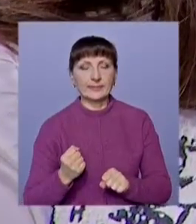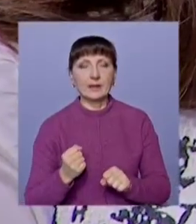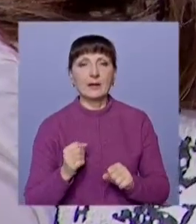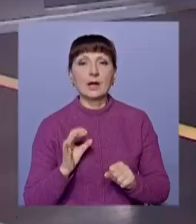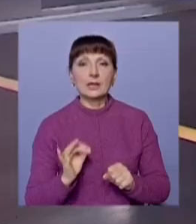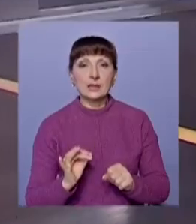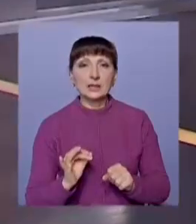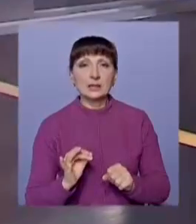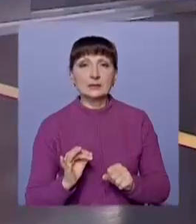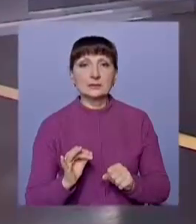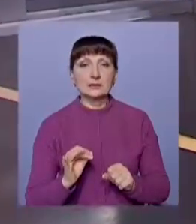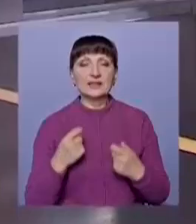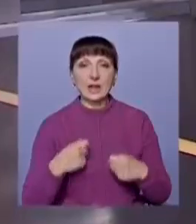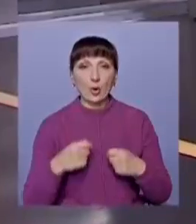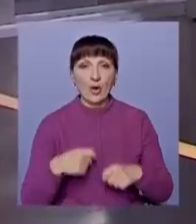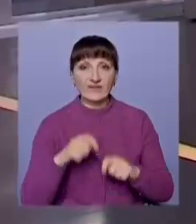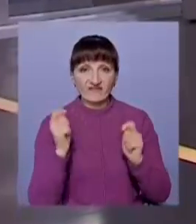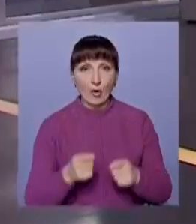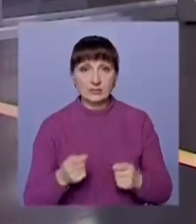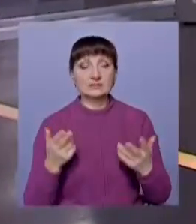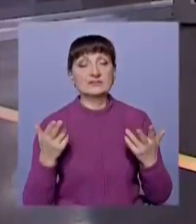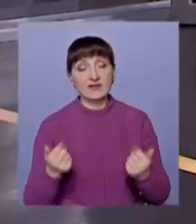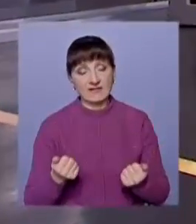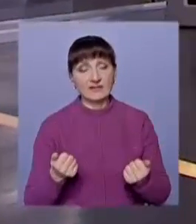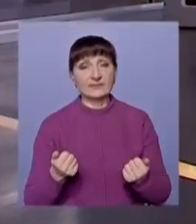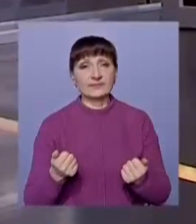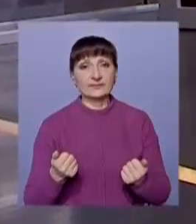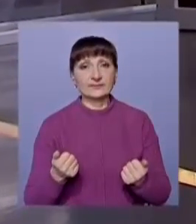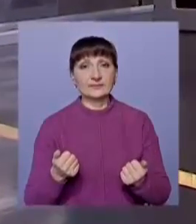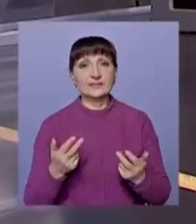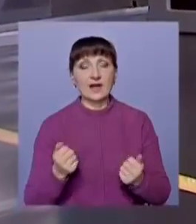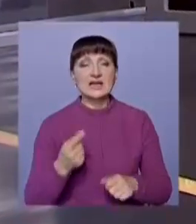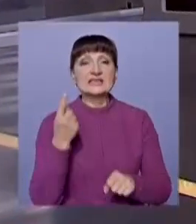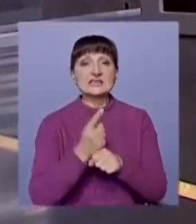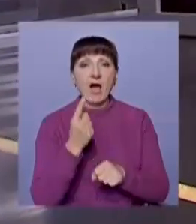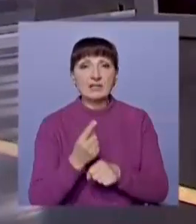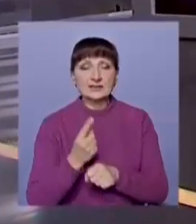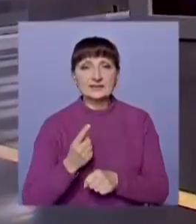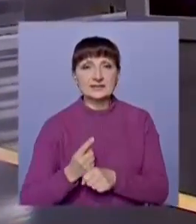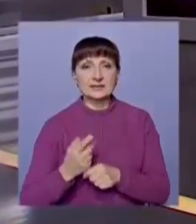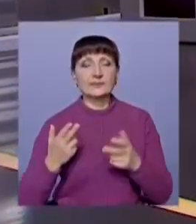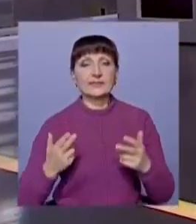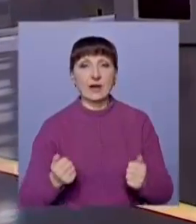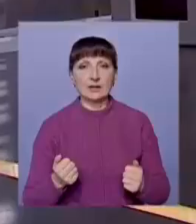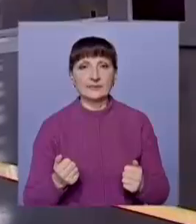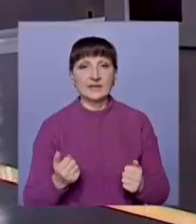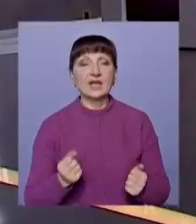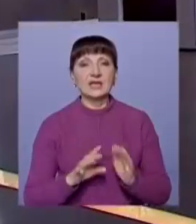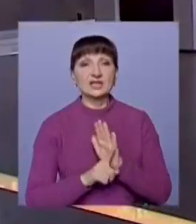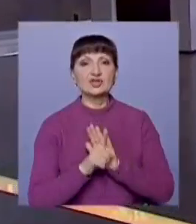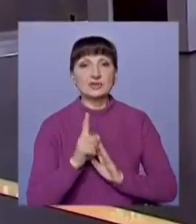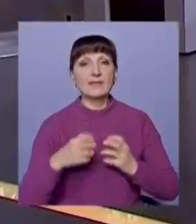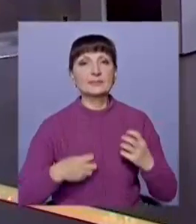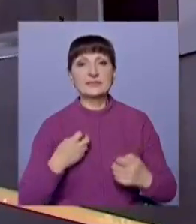и вот, наверное... Имеется в виду торговые войны некие? Да, совершенно верно. Санкционная политика именно, в том числе? Именно это, да, и начинает